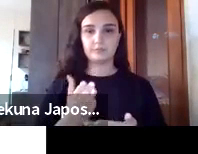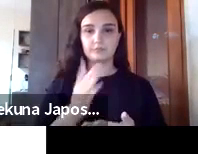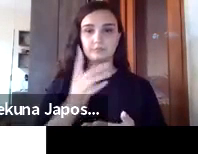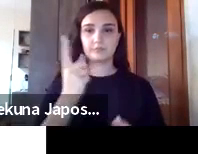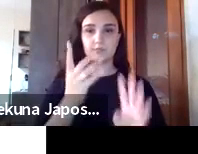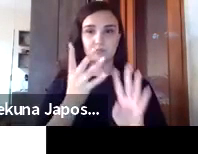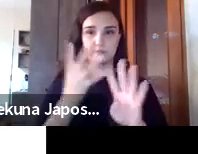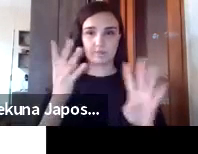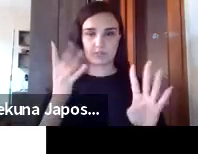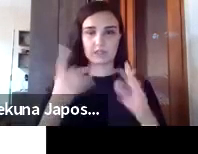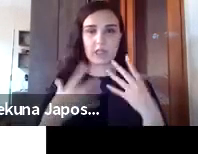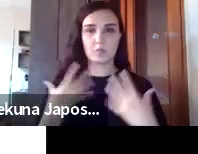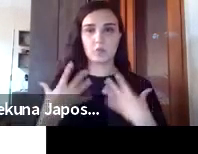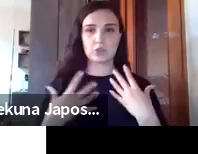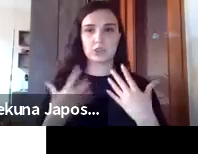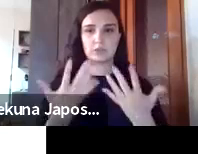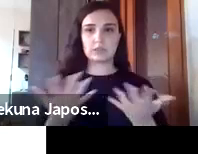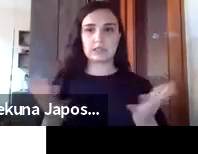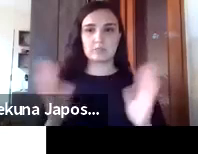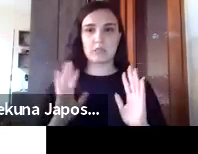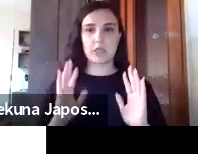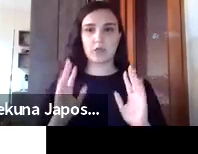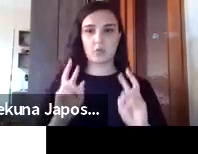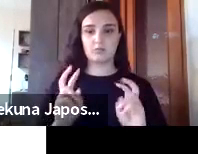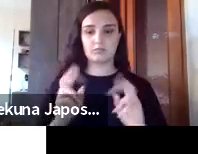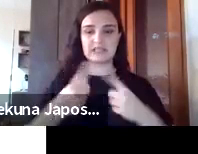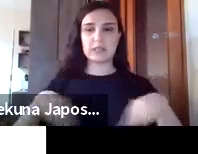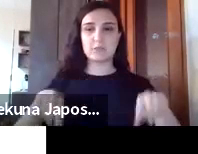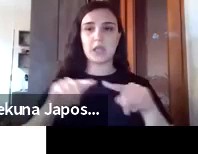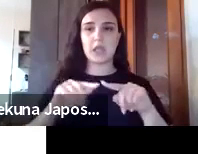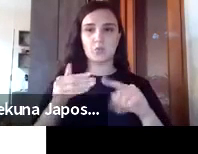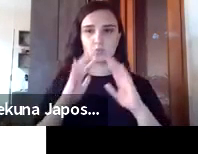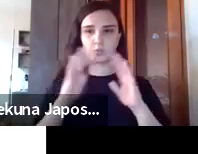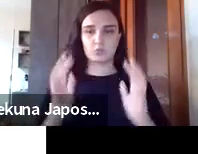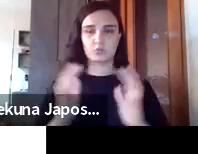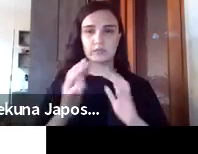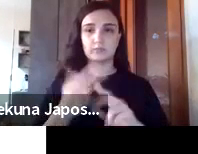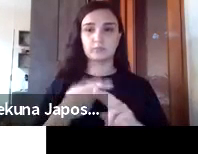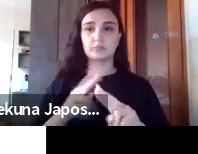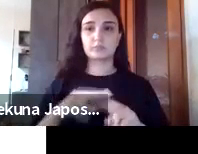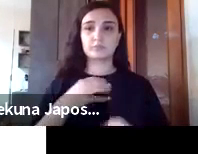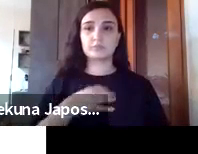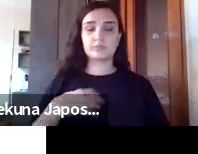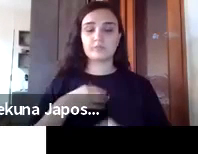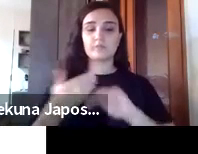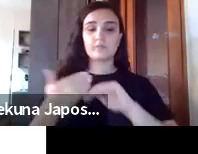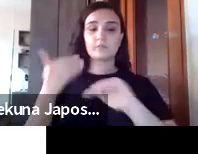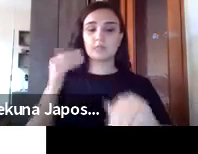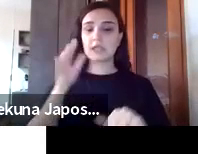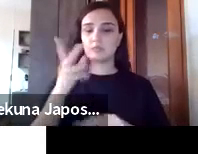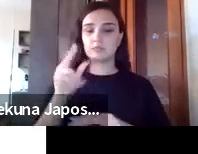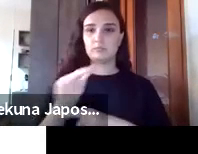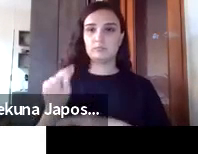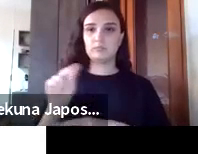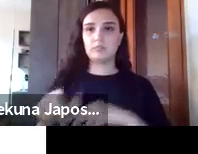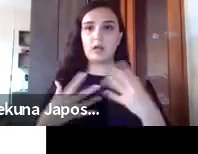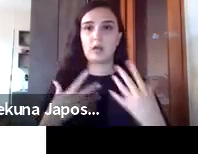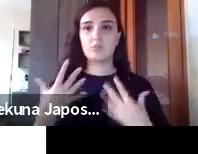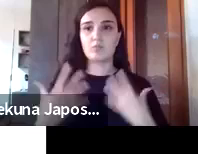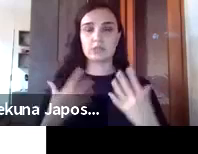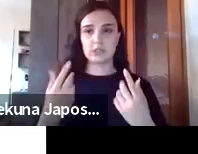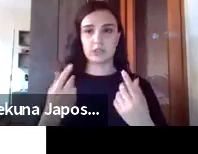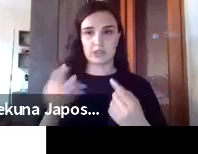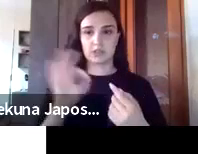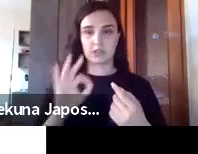პირველ რიგში ემოციურ სფეროზე ზრუნვა. ამიტომ არის ძალიან მნიშვნელოვანი ადრეული ასაკიდანვე ვასწავლოთ ბავშვს ემოციურ